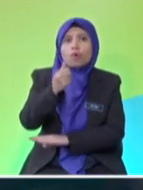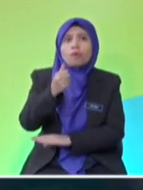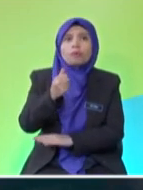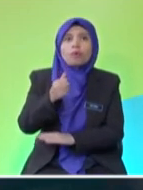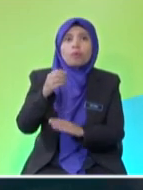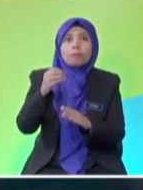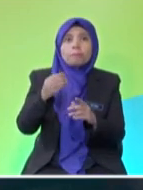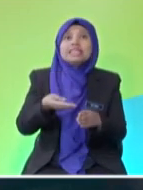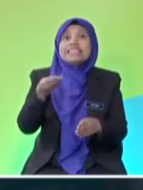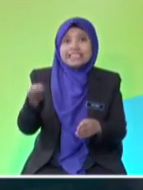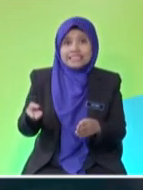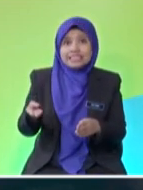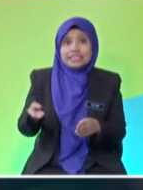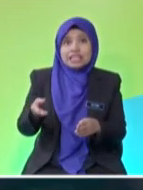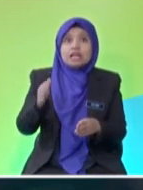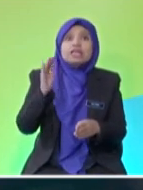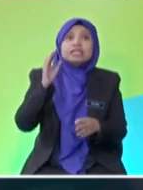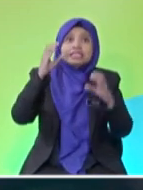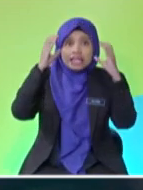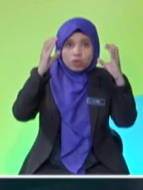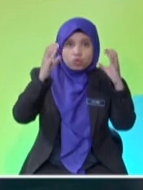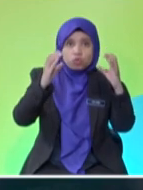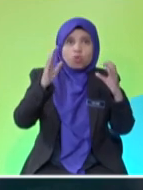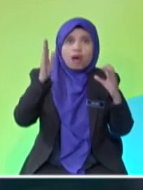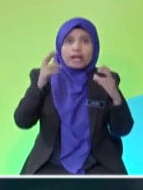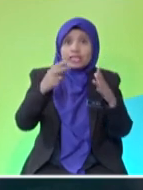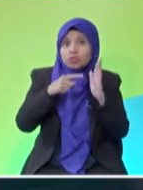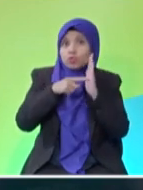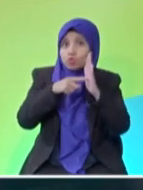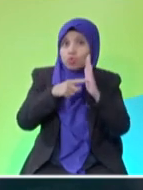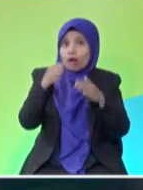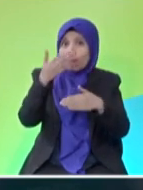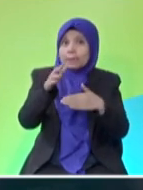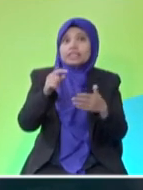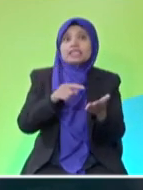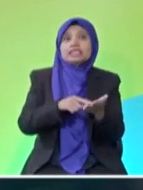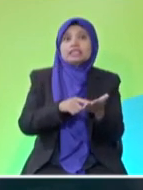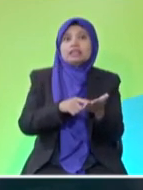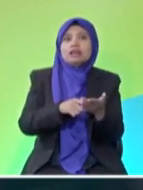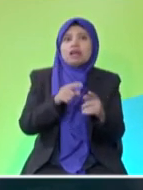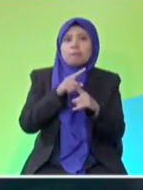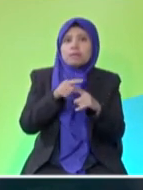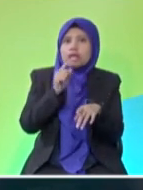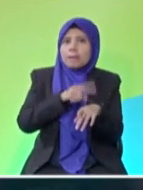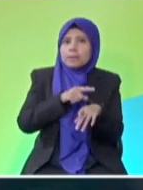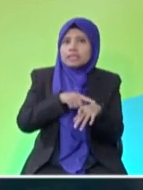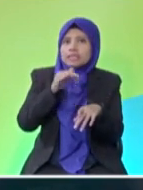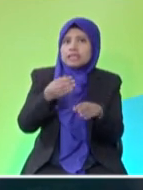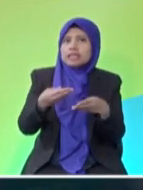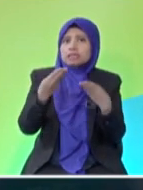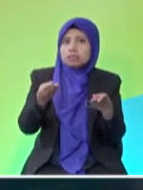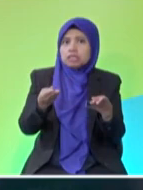objek yang cegukan sebentar lagi tetapi masih yang diberikan untuk Mira untuk